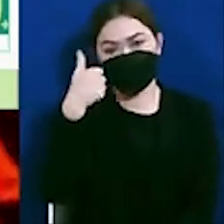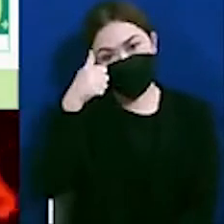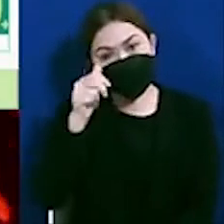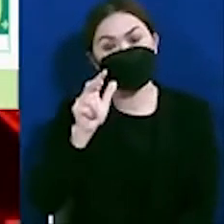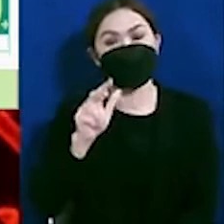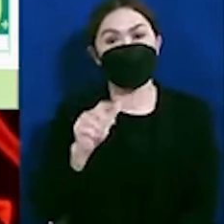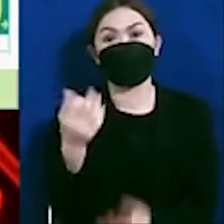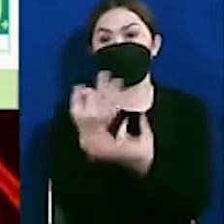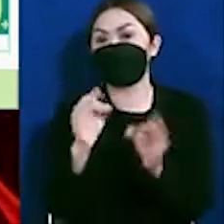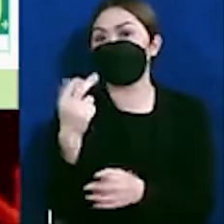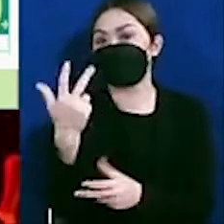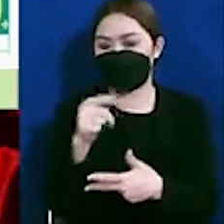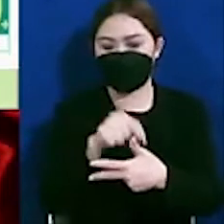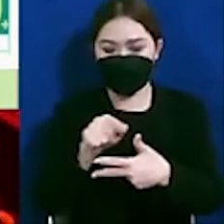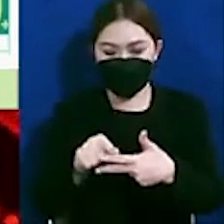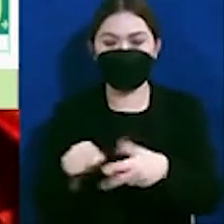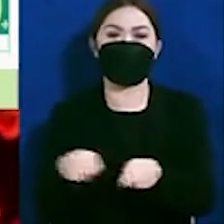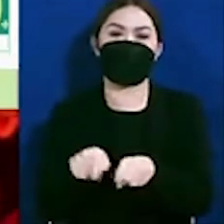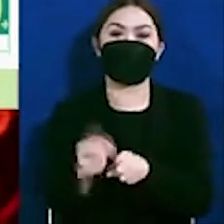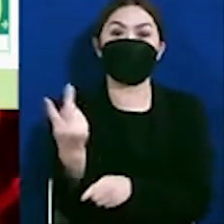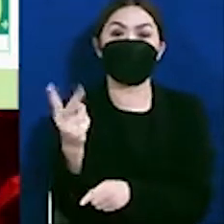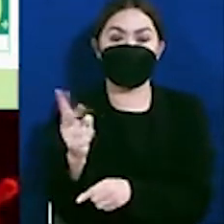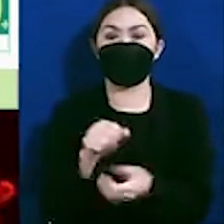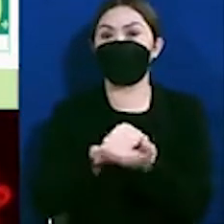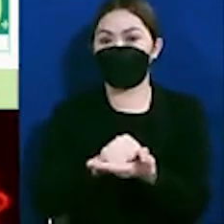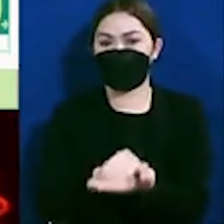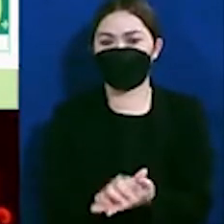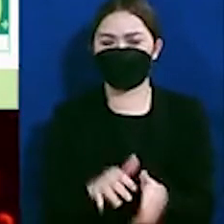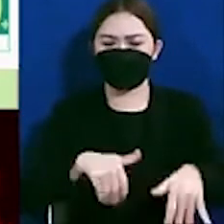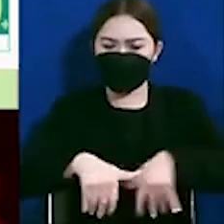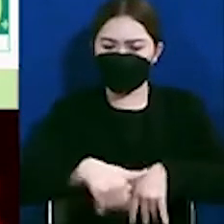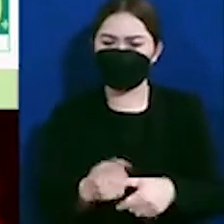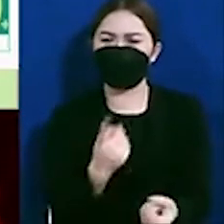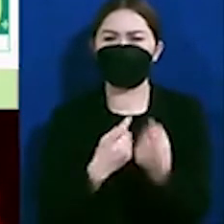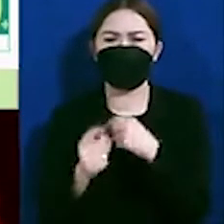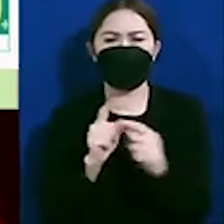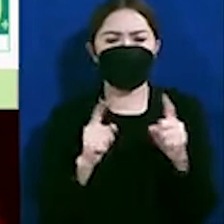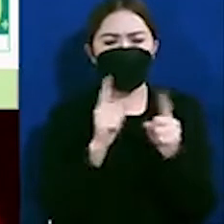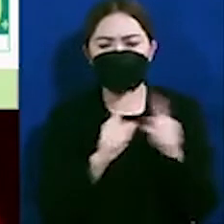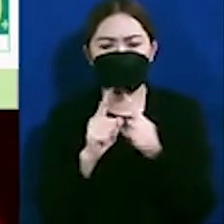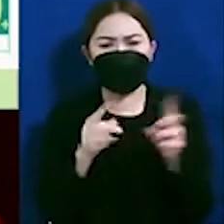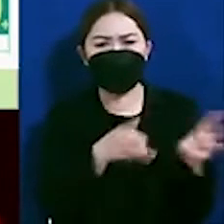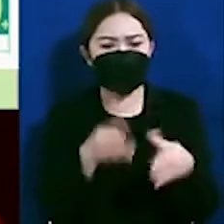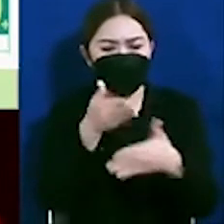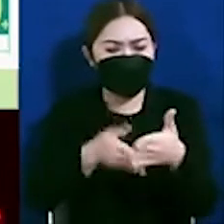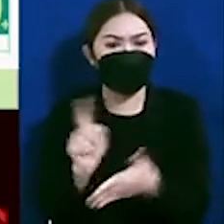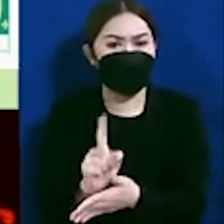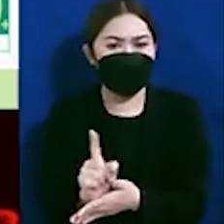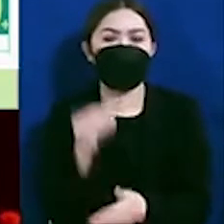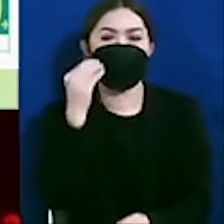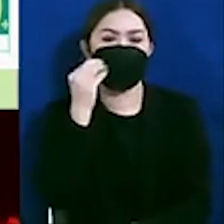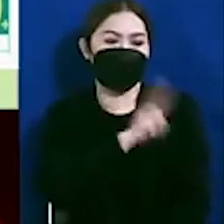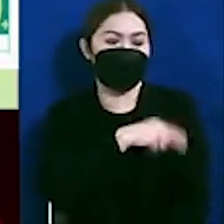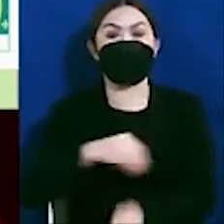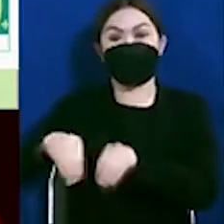มื้อไม่ว่าจะเป็นคอมมิวนิตี้หรือ Home isolationก็มีพี่น้องประชาชนถามมาว่าติดต่อยังไงง่ายๆคือสถานพยาบาลใกล้บ้าน